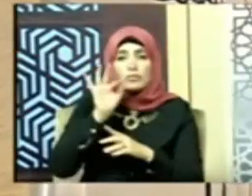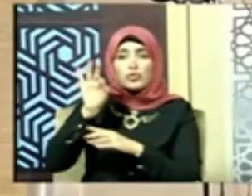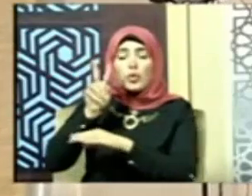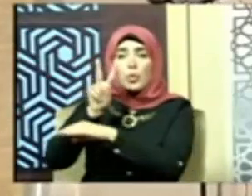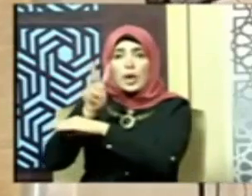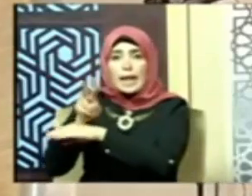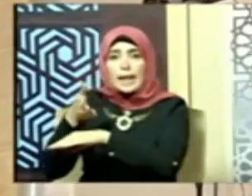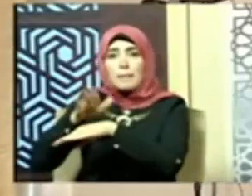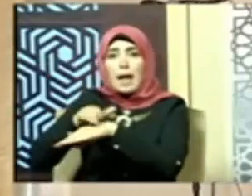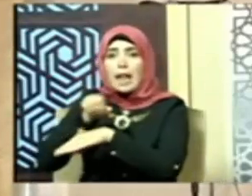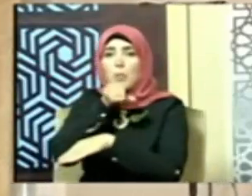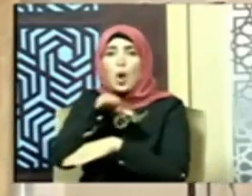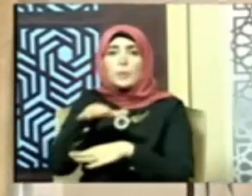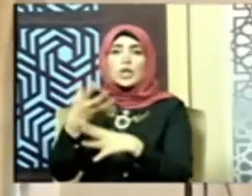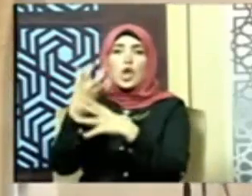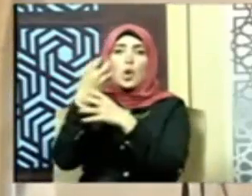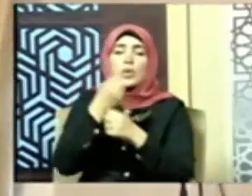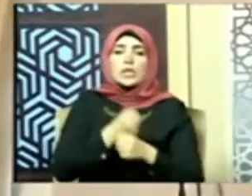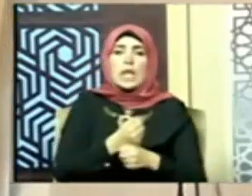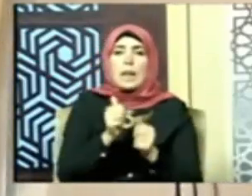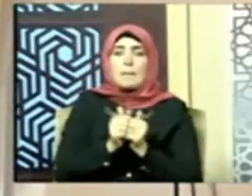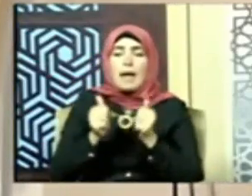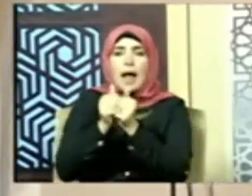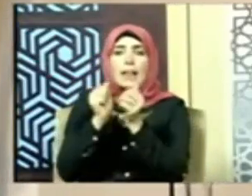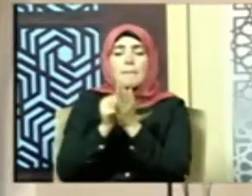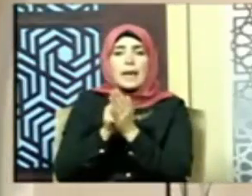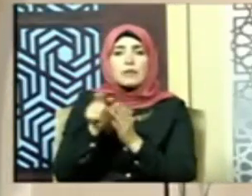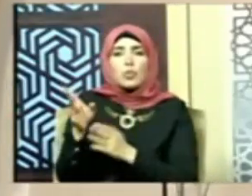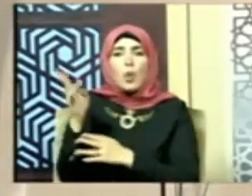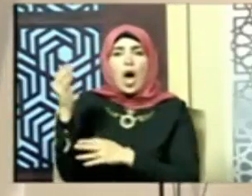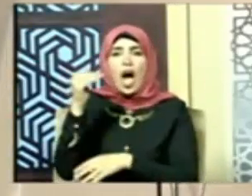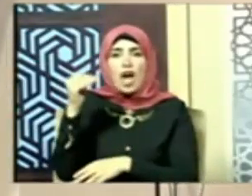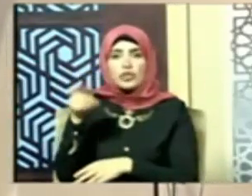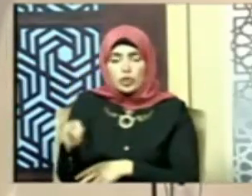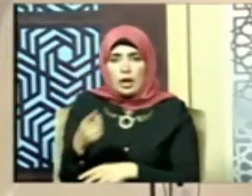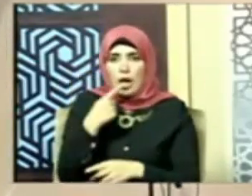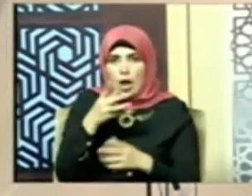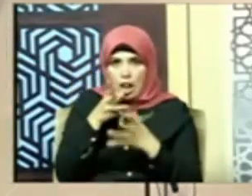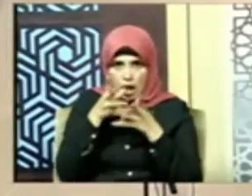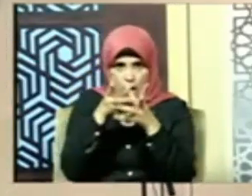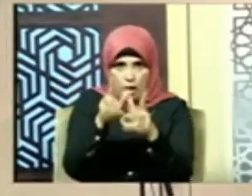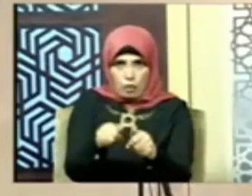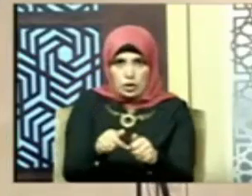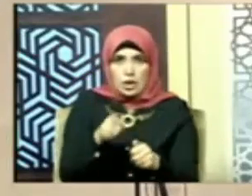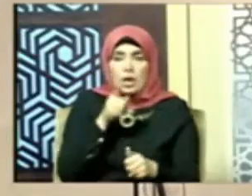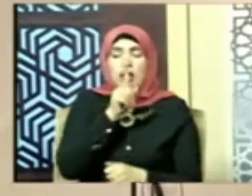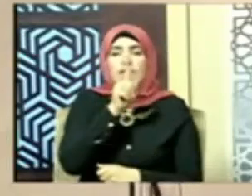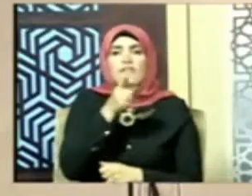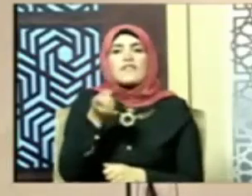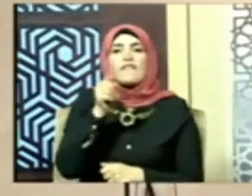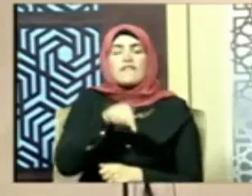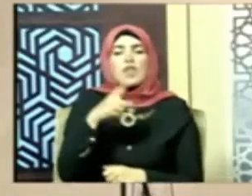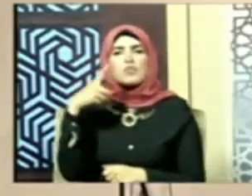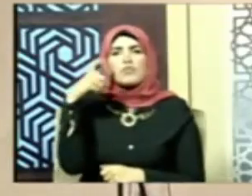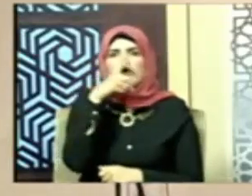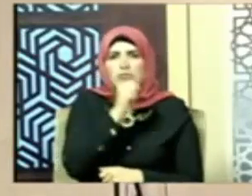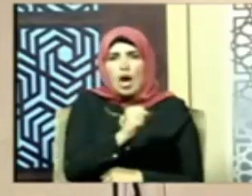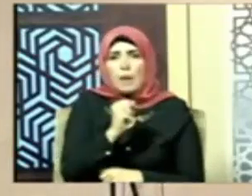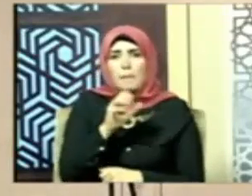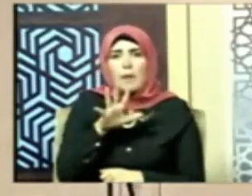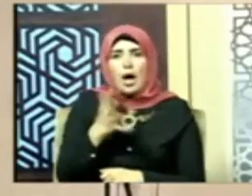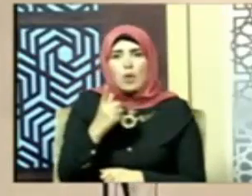بيت سيدنا رسول الله صلى الله عليه وسلم، ثم كانوا في كل موقف صعب أو